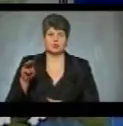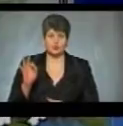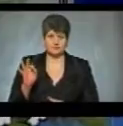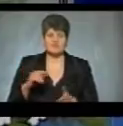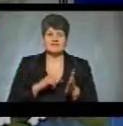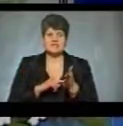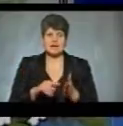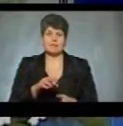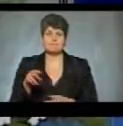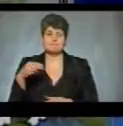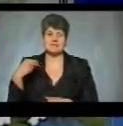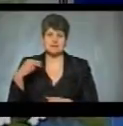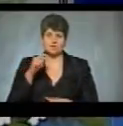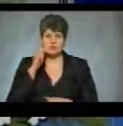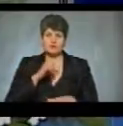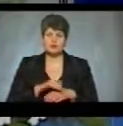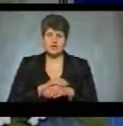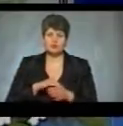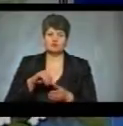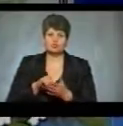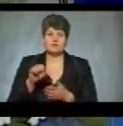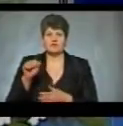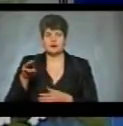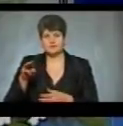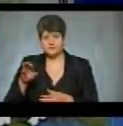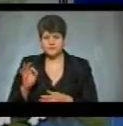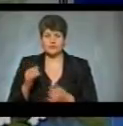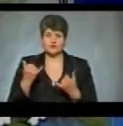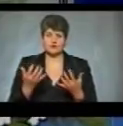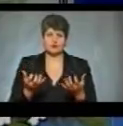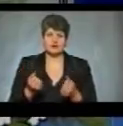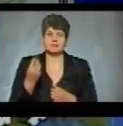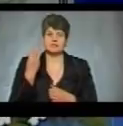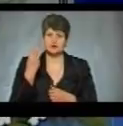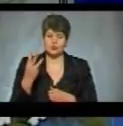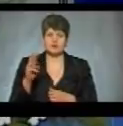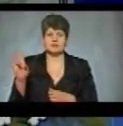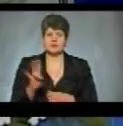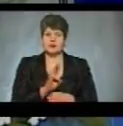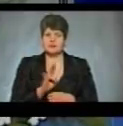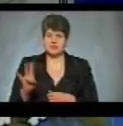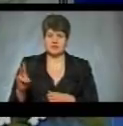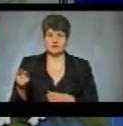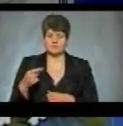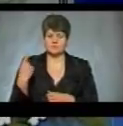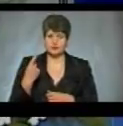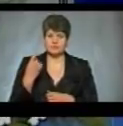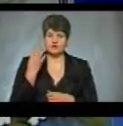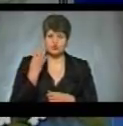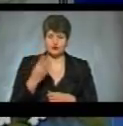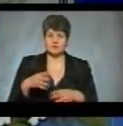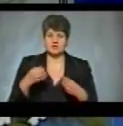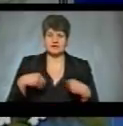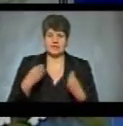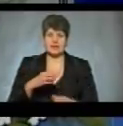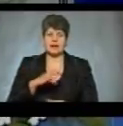Відзнаки президента України за гуманітарну участь в антитерористичній операції отримали троє капеланів з Тернопільщини, ще чотирьох нагородили